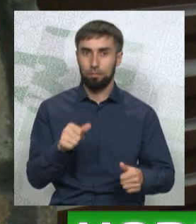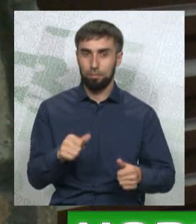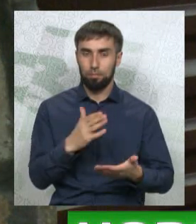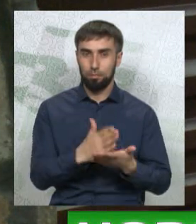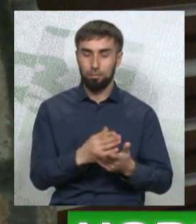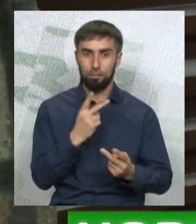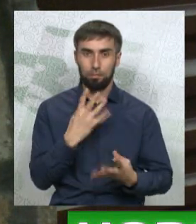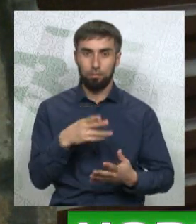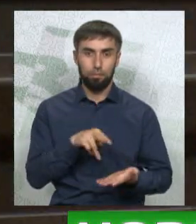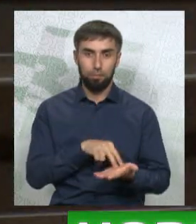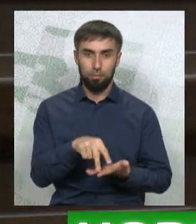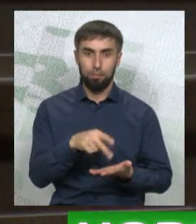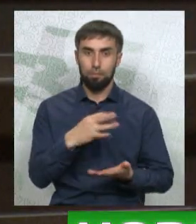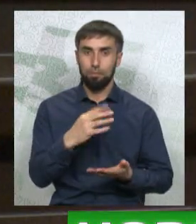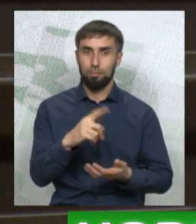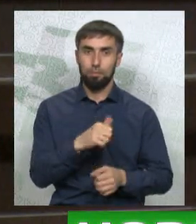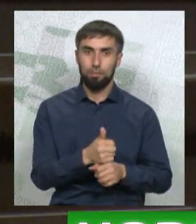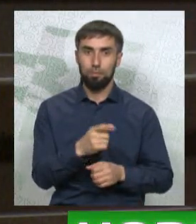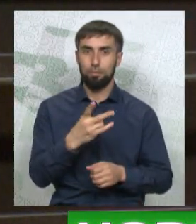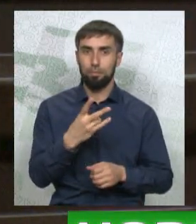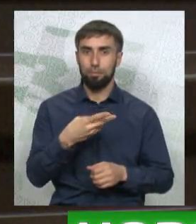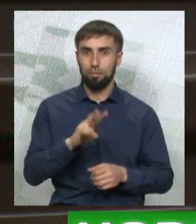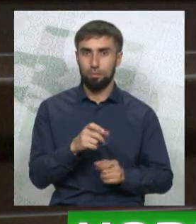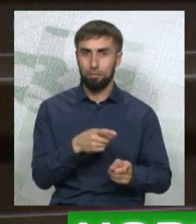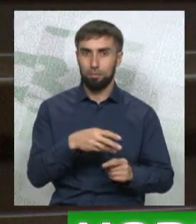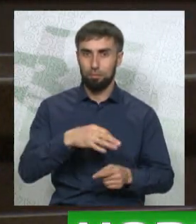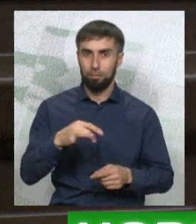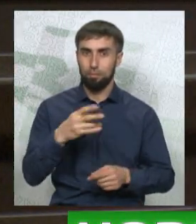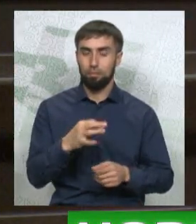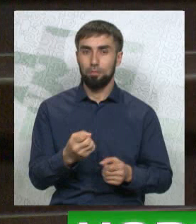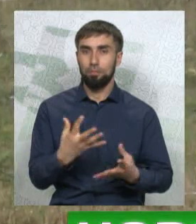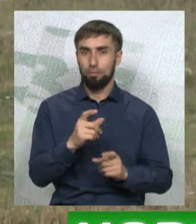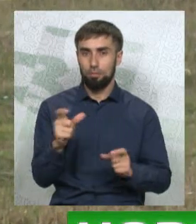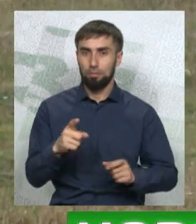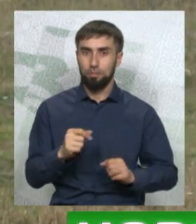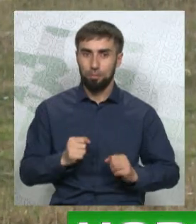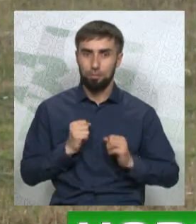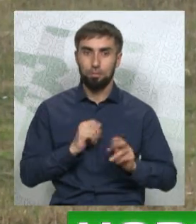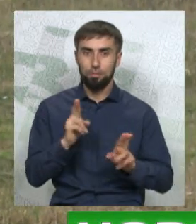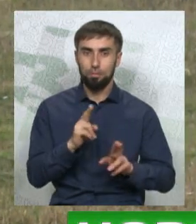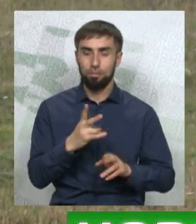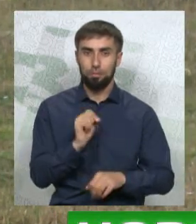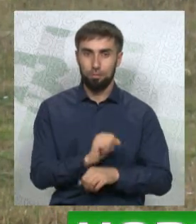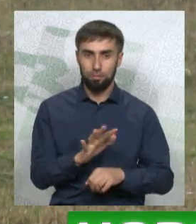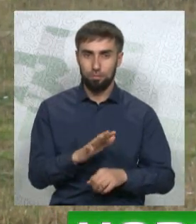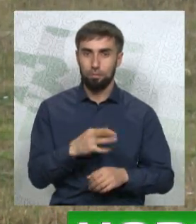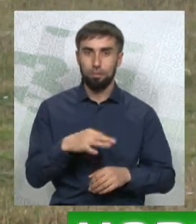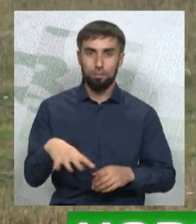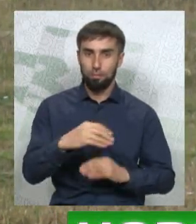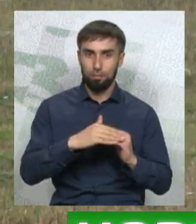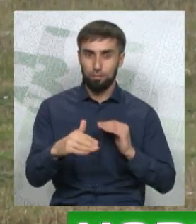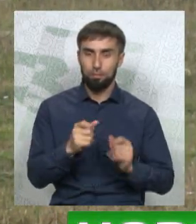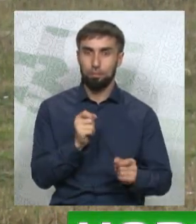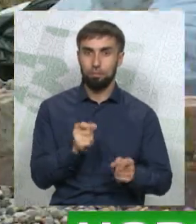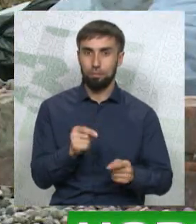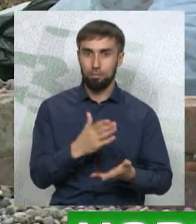плакатах прямо у входа одной из главных не мусорить однако некоторых людей эти старания и правило не останавливают по всей территории